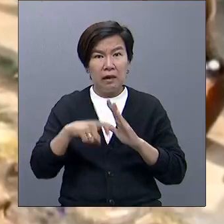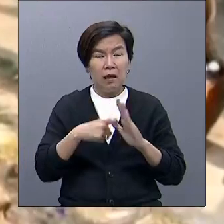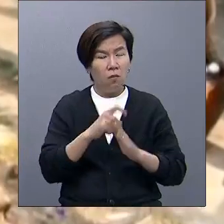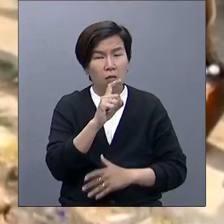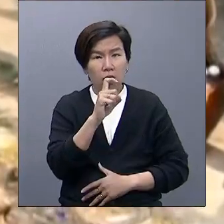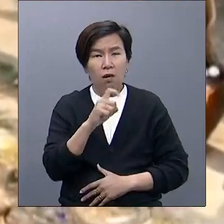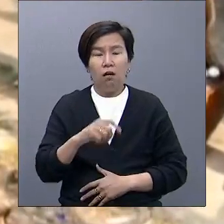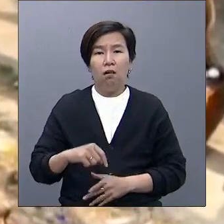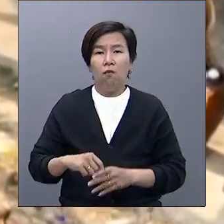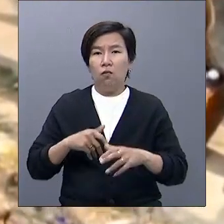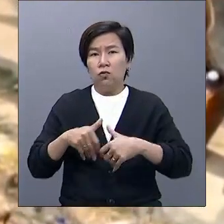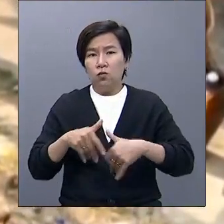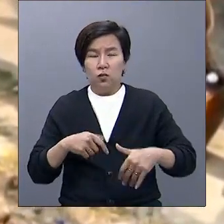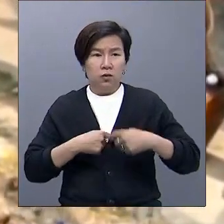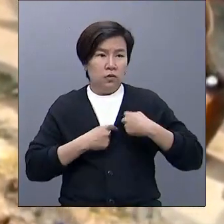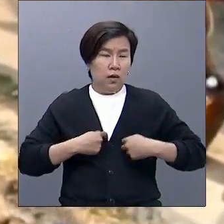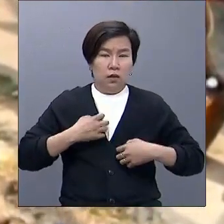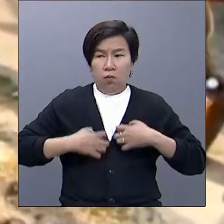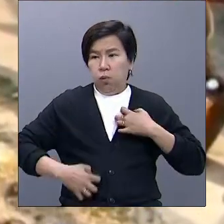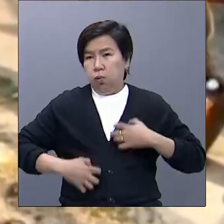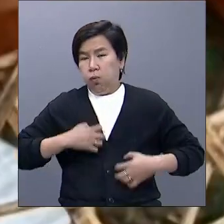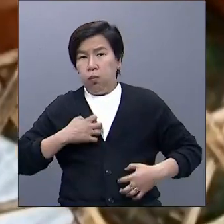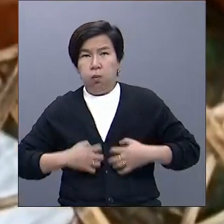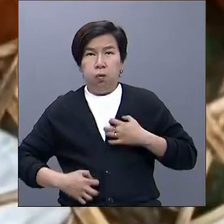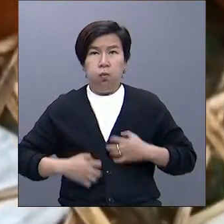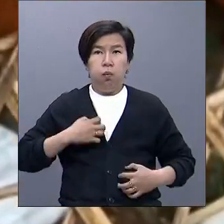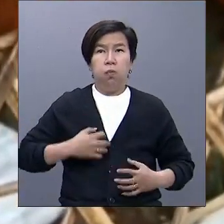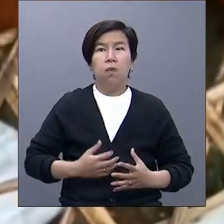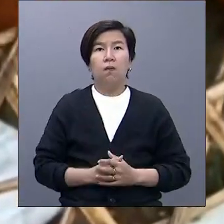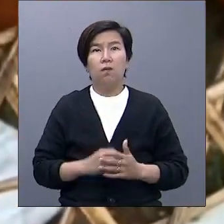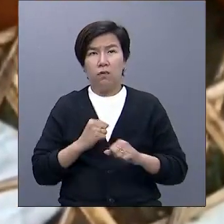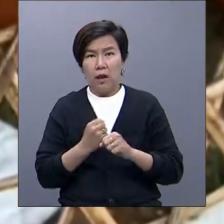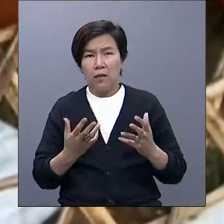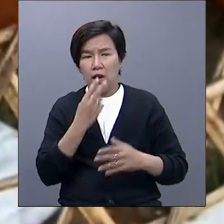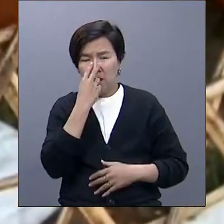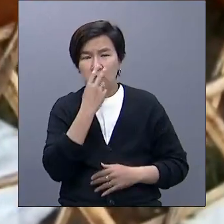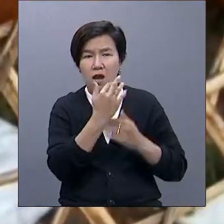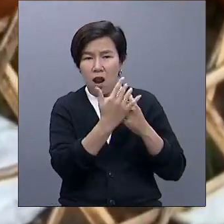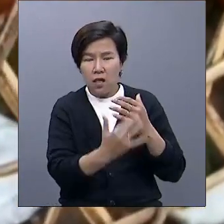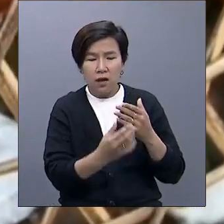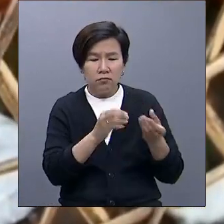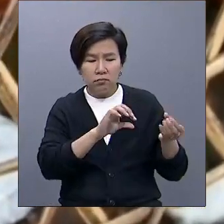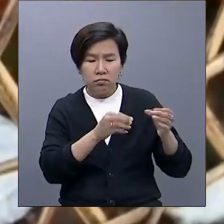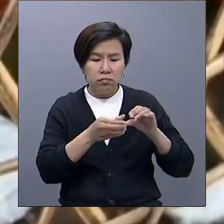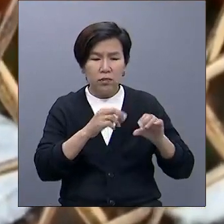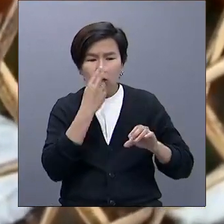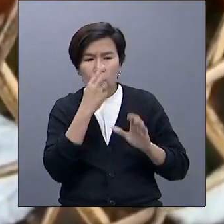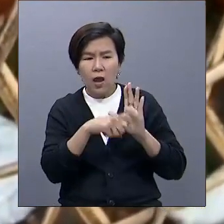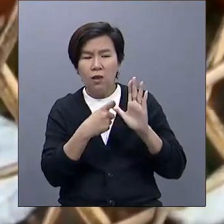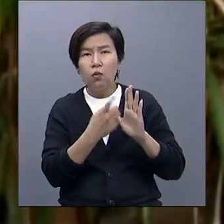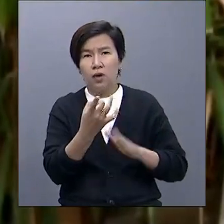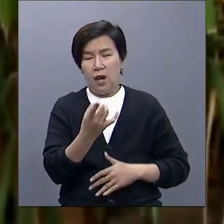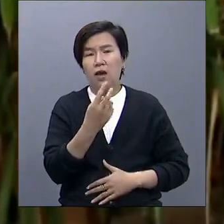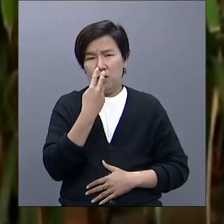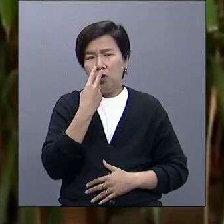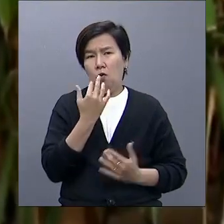ไม่ได้กังวลใจปัสสุษาตตอนนี้ก็ลงพ้ที่เปแล้เด๋วคงอยต้องรอผลว่ามนเป็โรคอะไร เอาเลือดไป